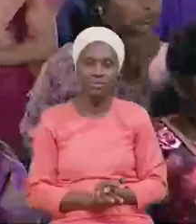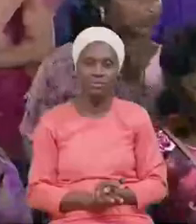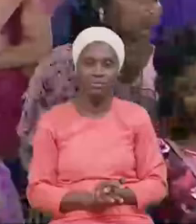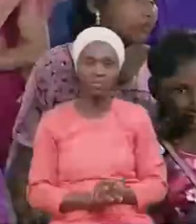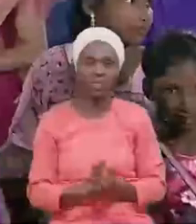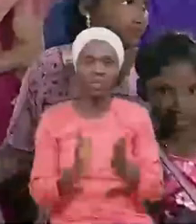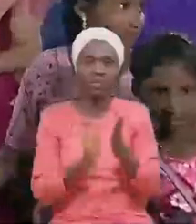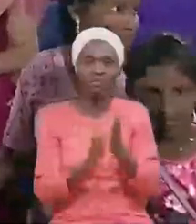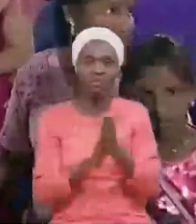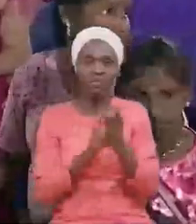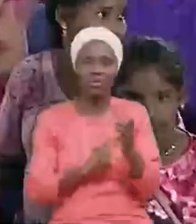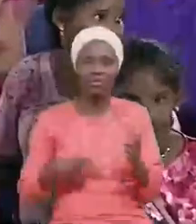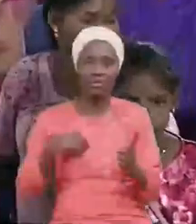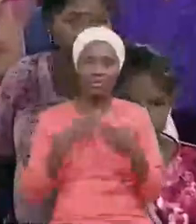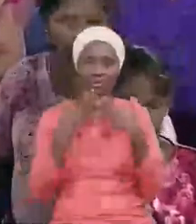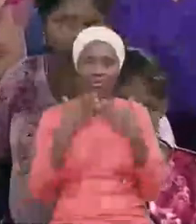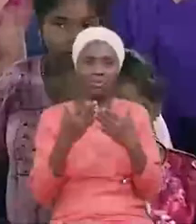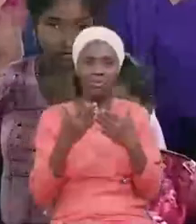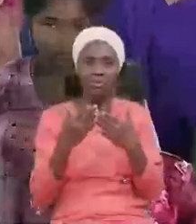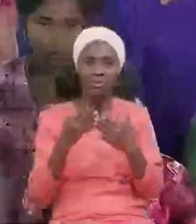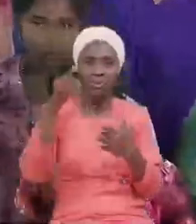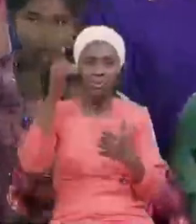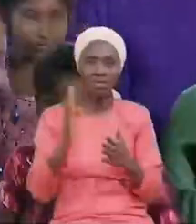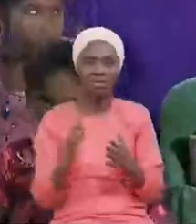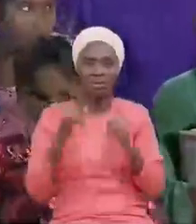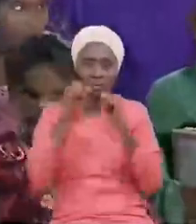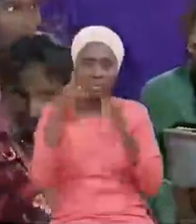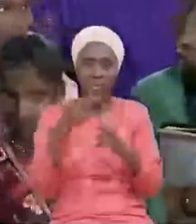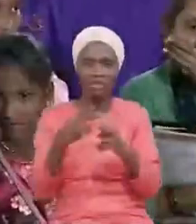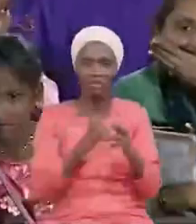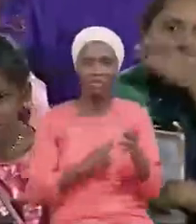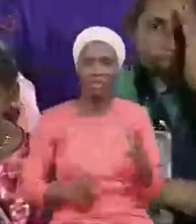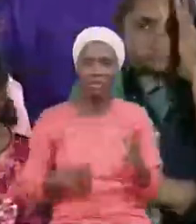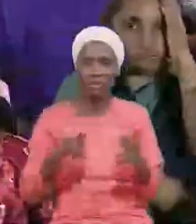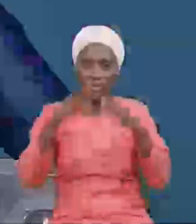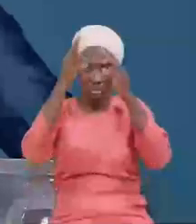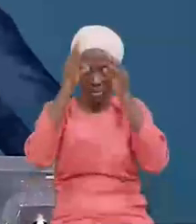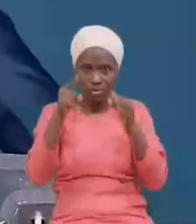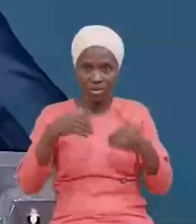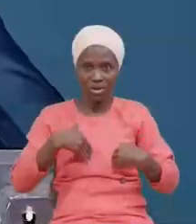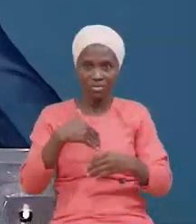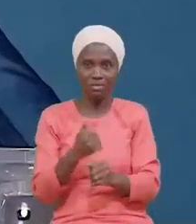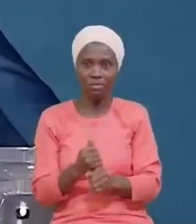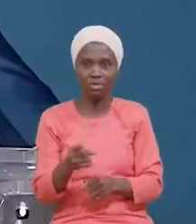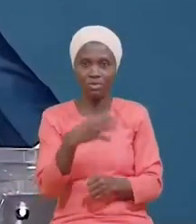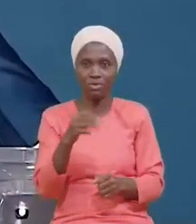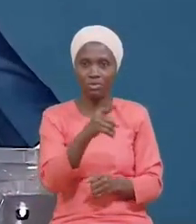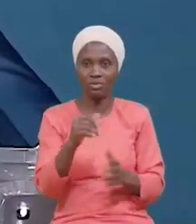Gloire à Dieu. Nous bénissons le nom du Seigneur. La décision que vous avez prise,